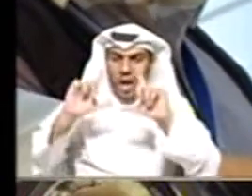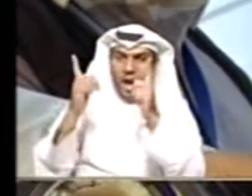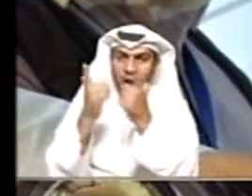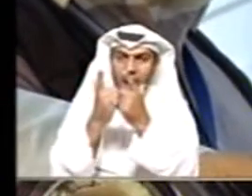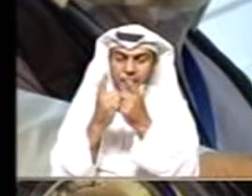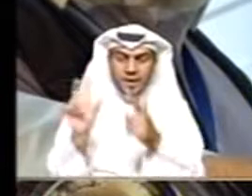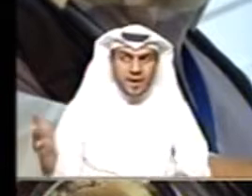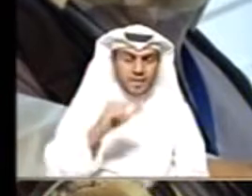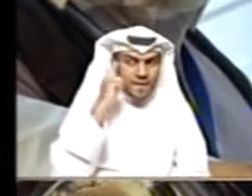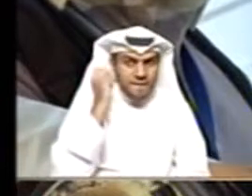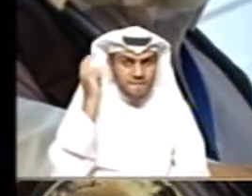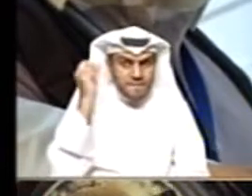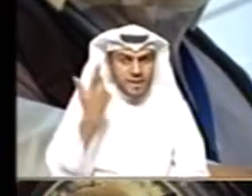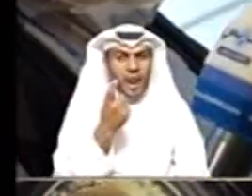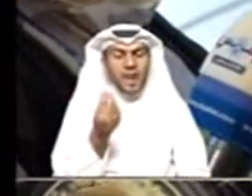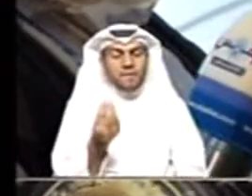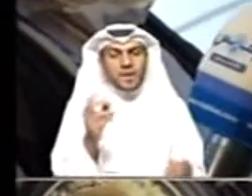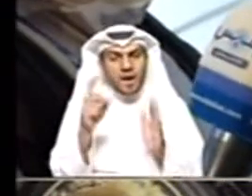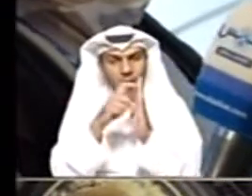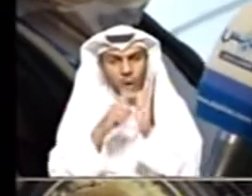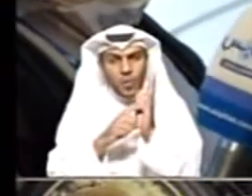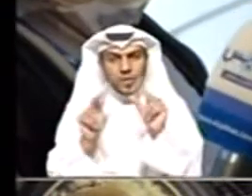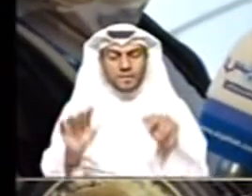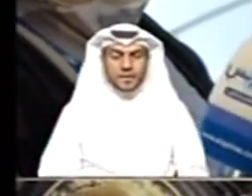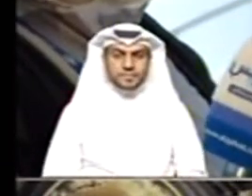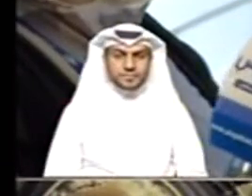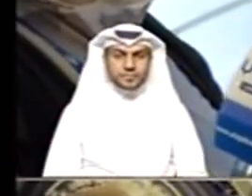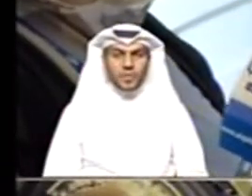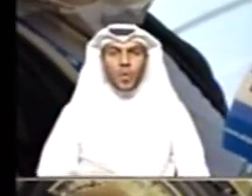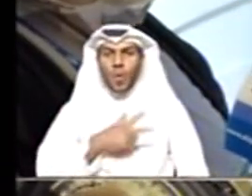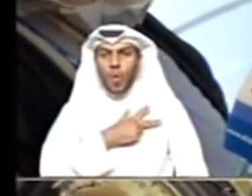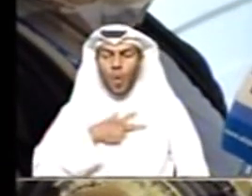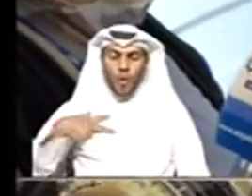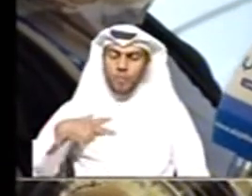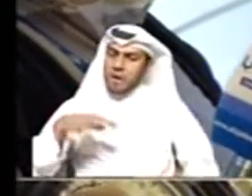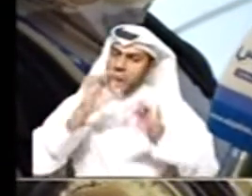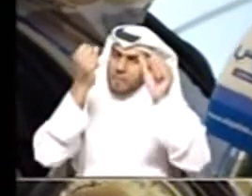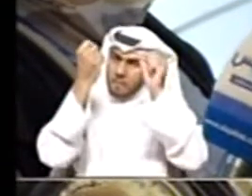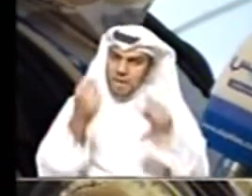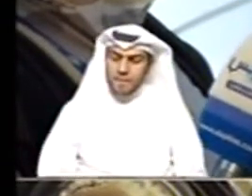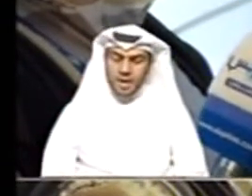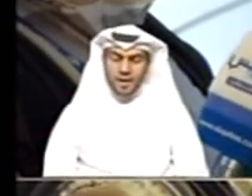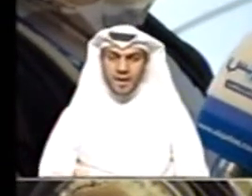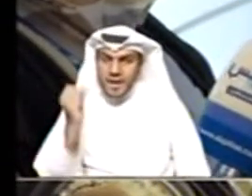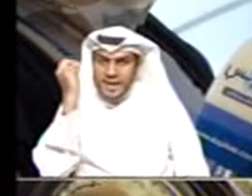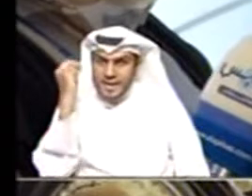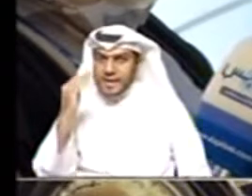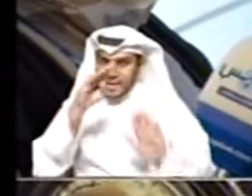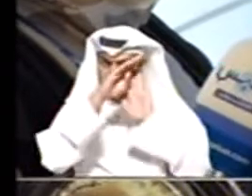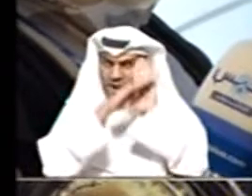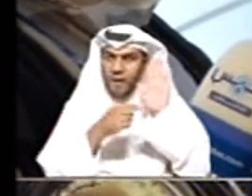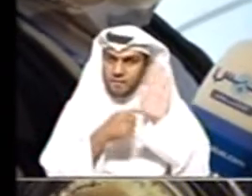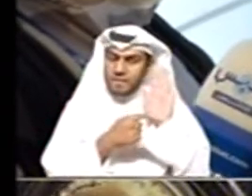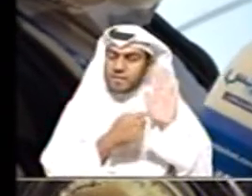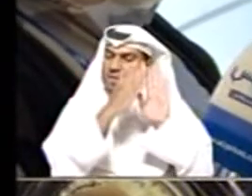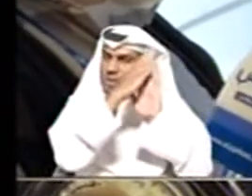مثل الاقتراحات بقوانين تذهب اللجنة التشريعية. الحكومة غطت جميع المناحي تقريبا في المشاريع، على الأقل في العناوين اللي قريناها.